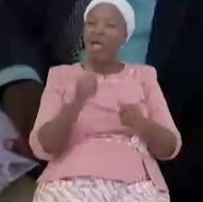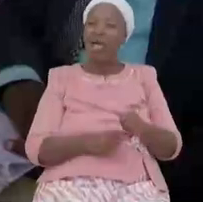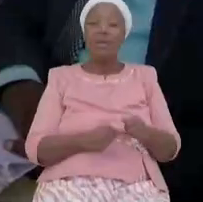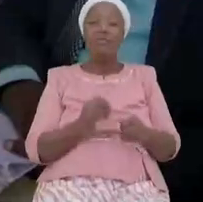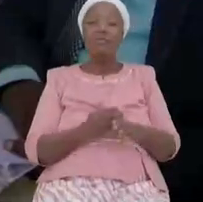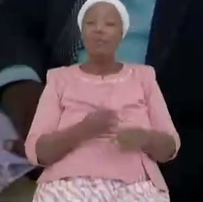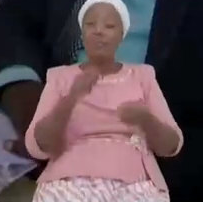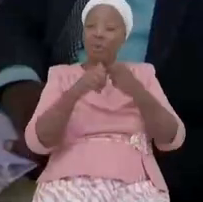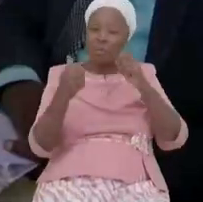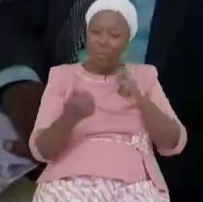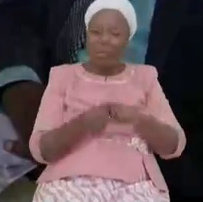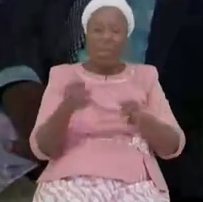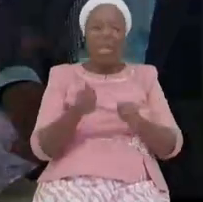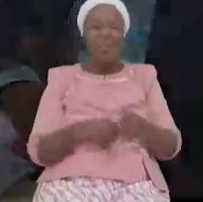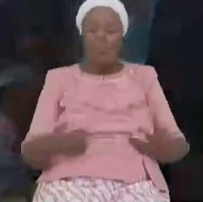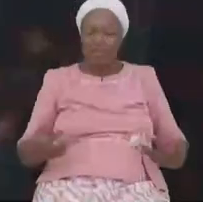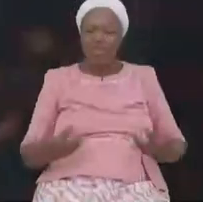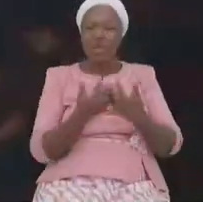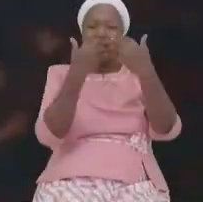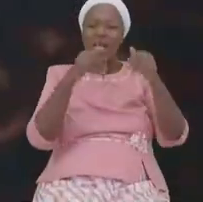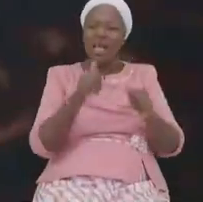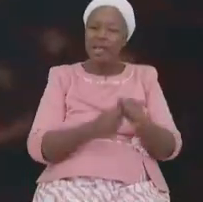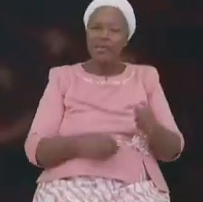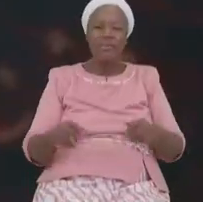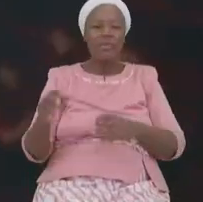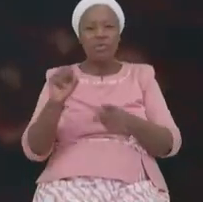À chaque carrefour, chaque défi, chaque situation,